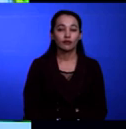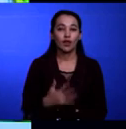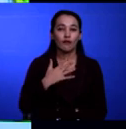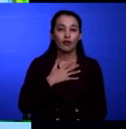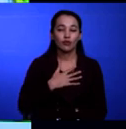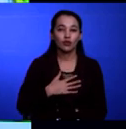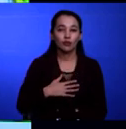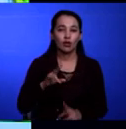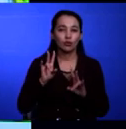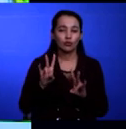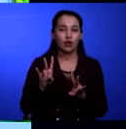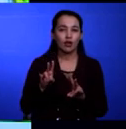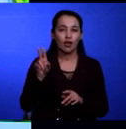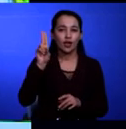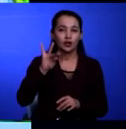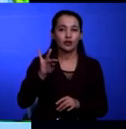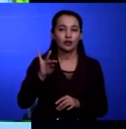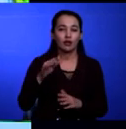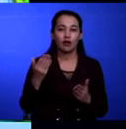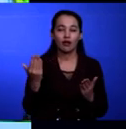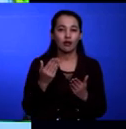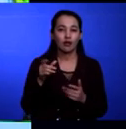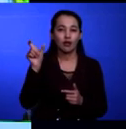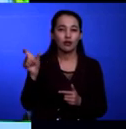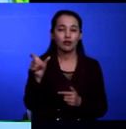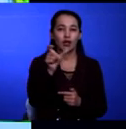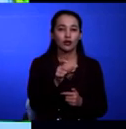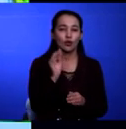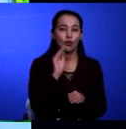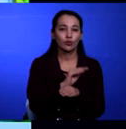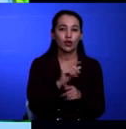Vujudimda turadi. Bu qaysi shaxs qo'shimchasi?